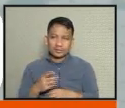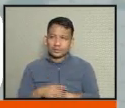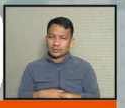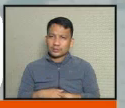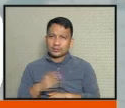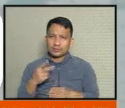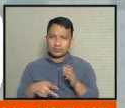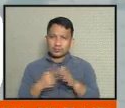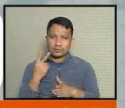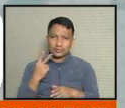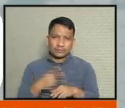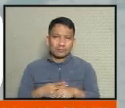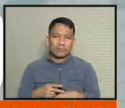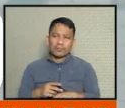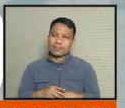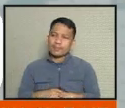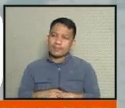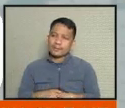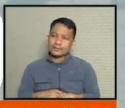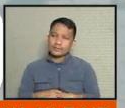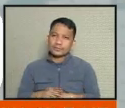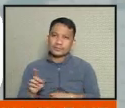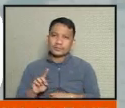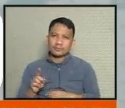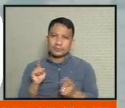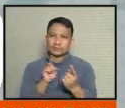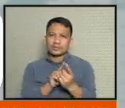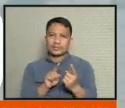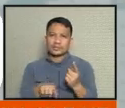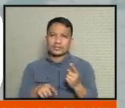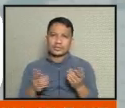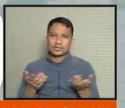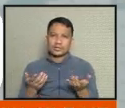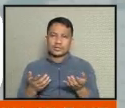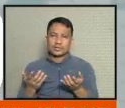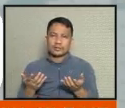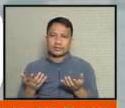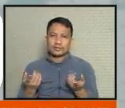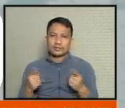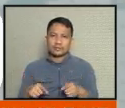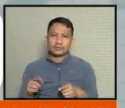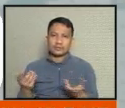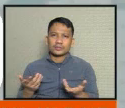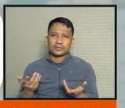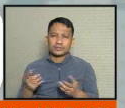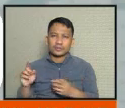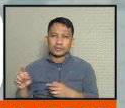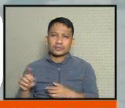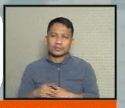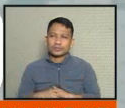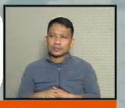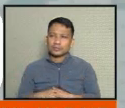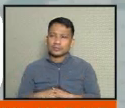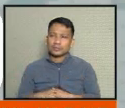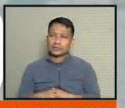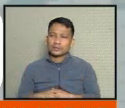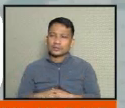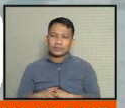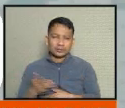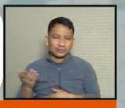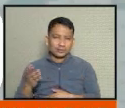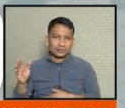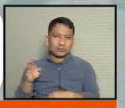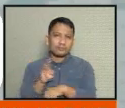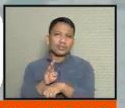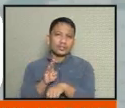Dalawang beses lang po. Dalawang beses. Okay, doon sa pagkikitang yung dalawang beses, saan nangyari yon, sir? Doon po sa